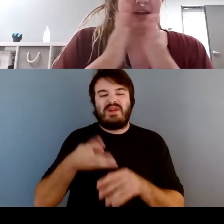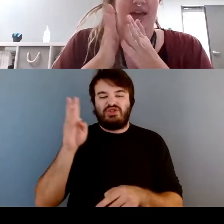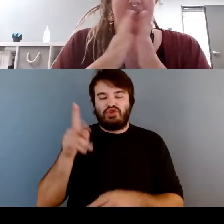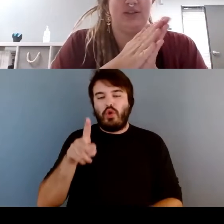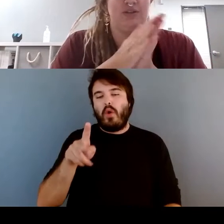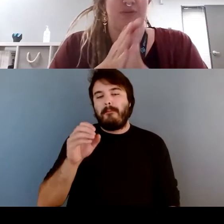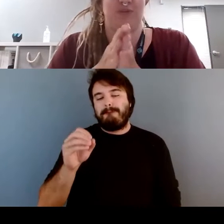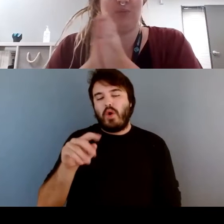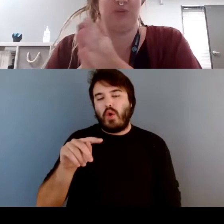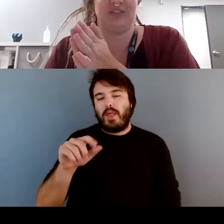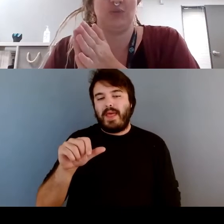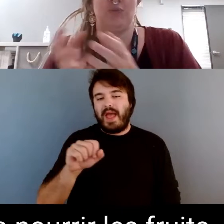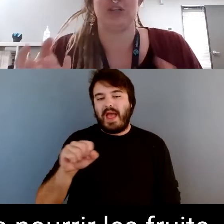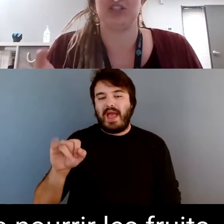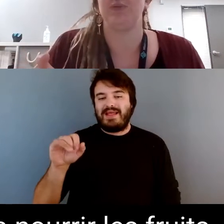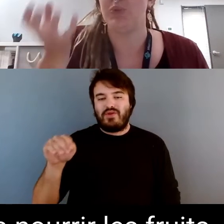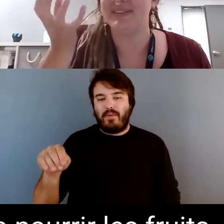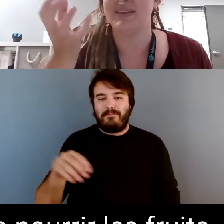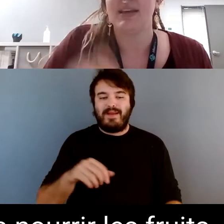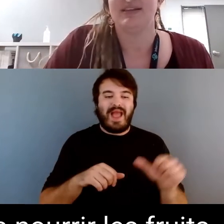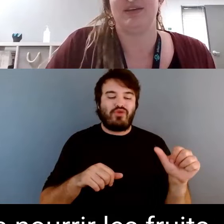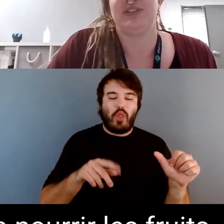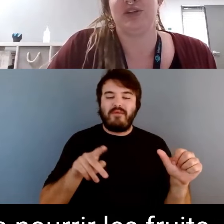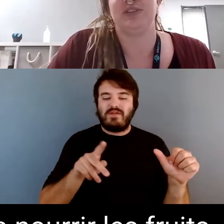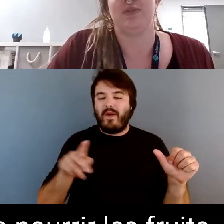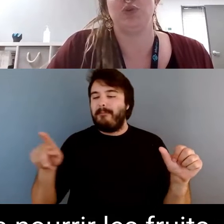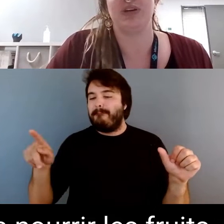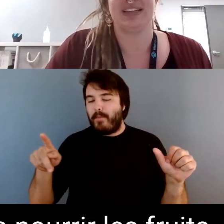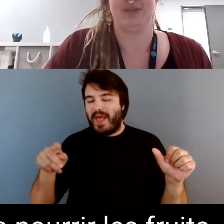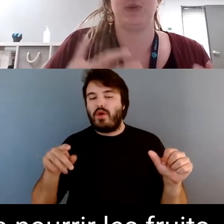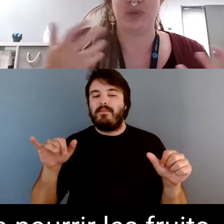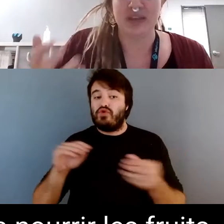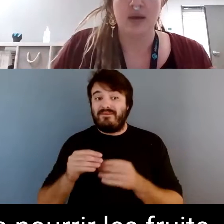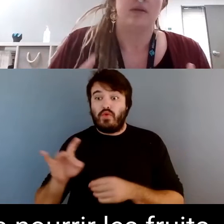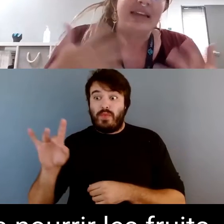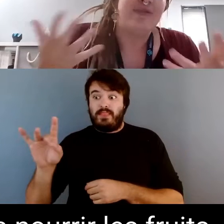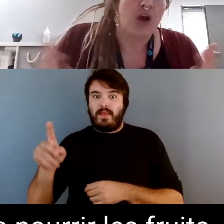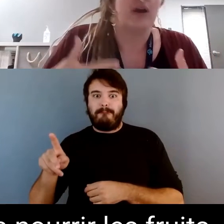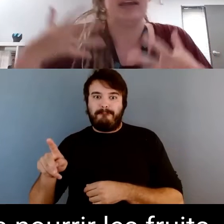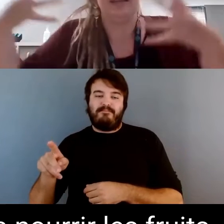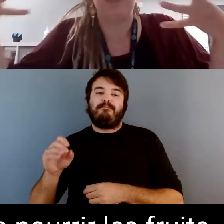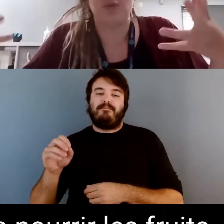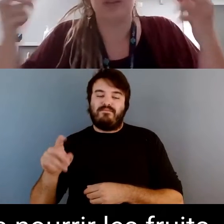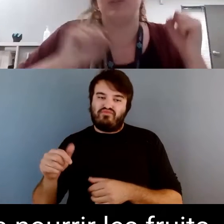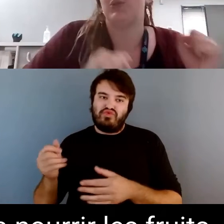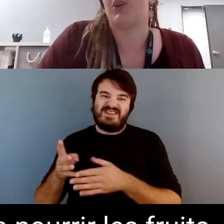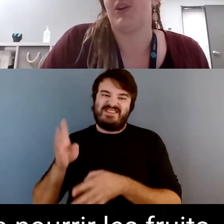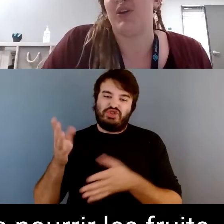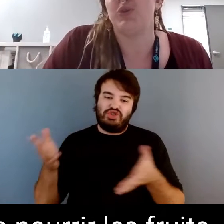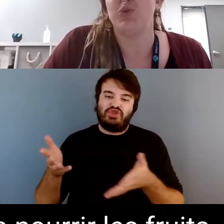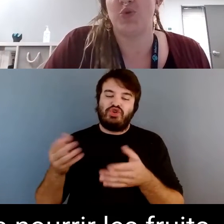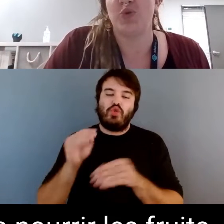Donc, azote, phosphore, potassium, on voit le chiffre 8. Ça veut dire que ça va nourrir les fruits, les fleurs et les fruits